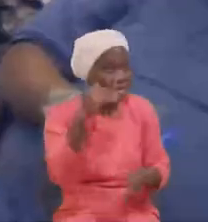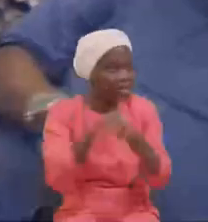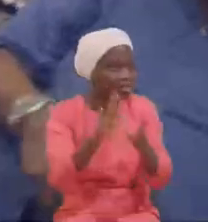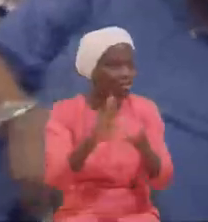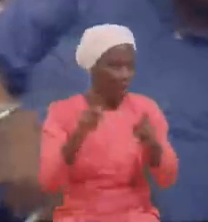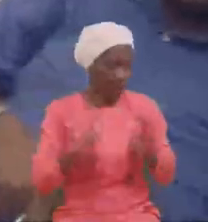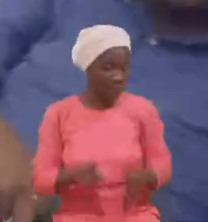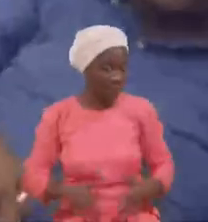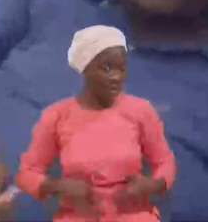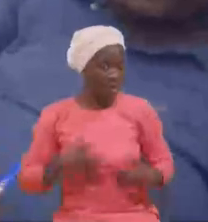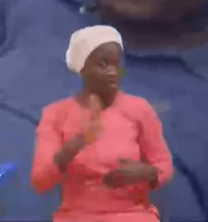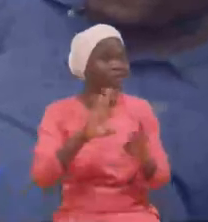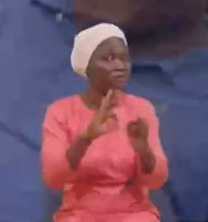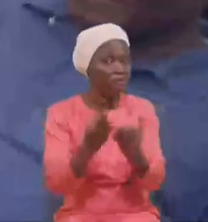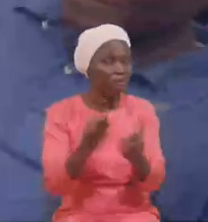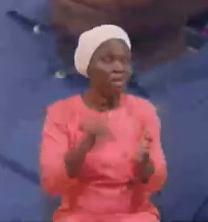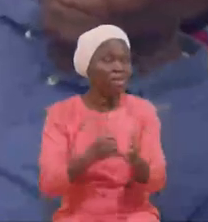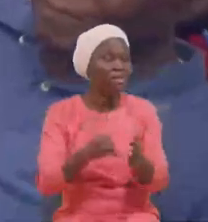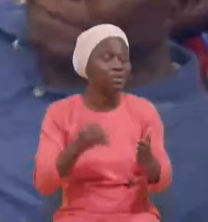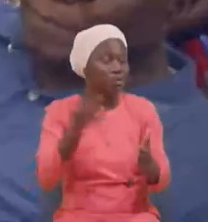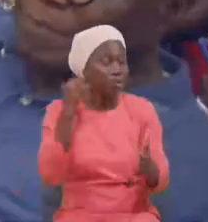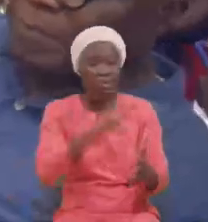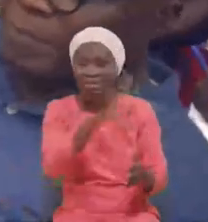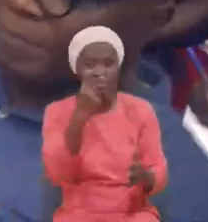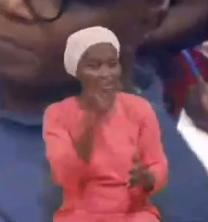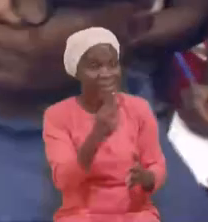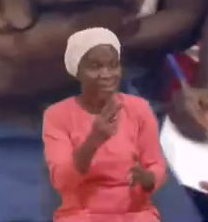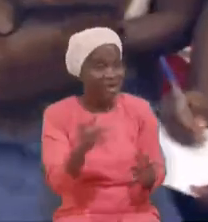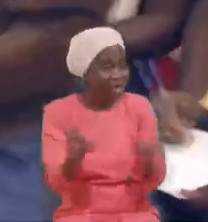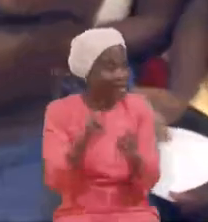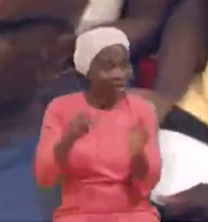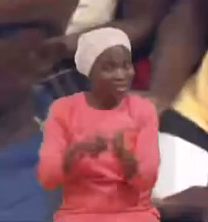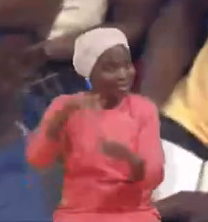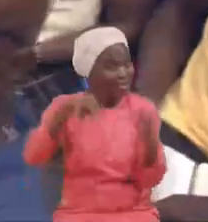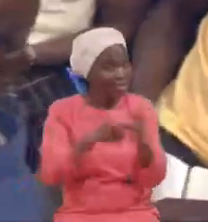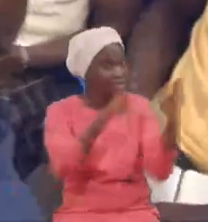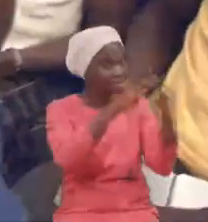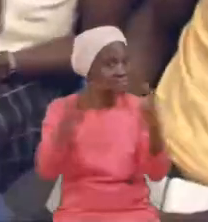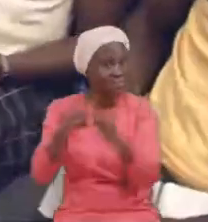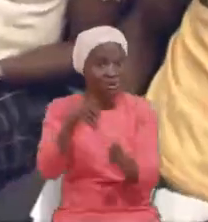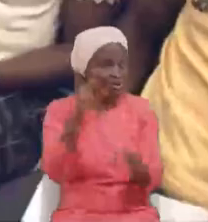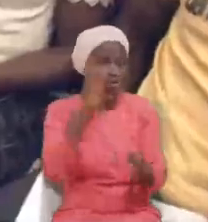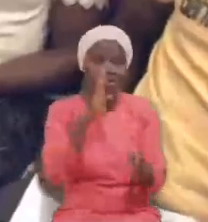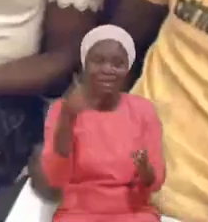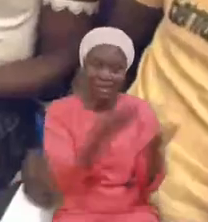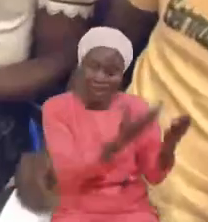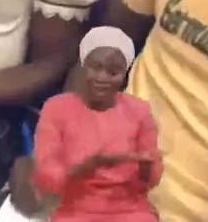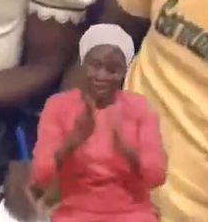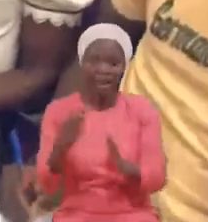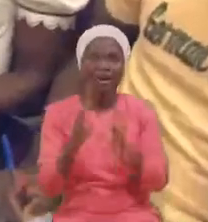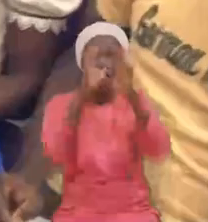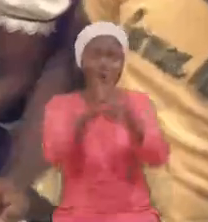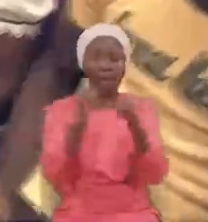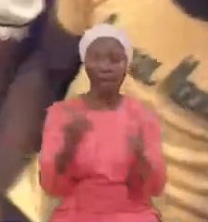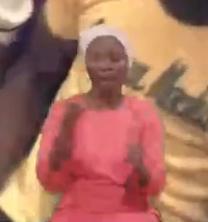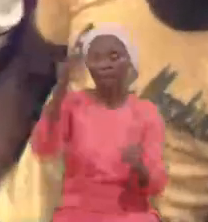votre vie personnelle, dans votre famille, cela ne s'est jamais vu dans cette communauté. Vous serez le porteur